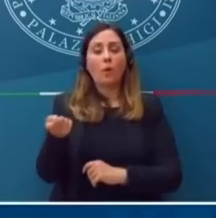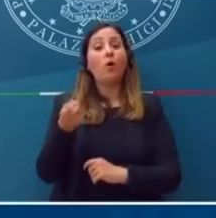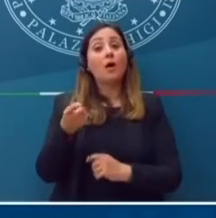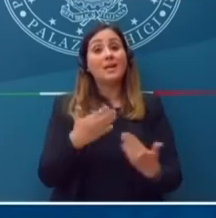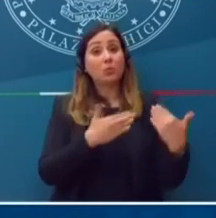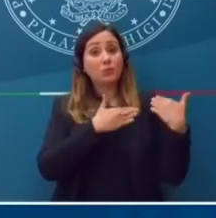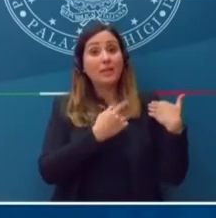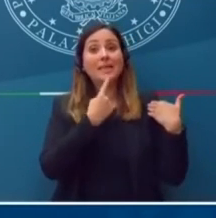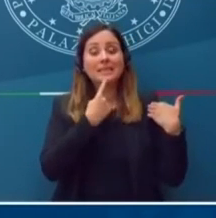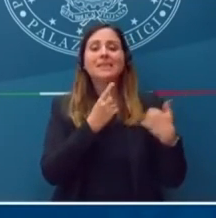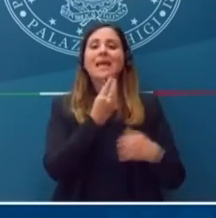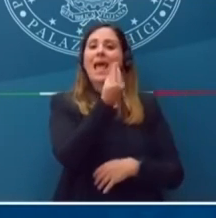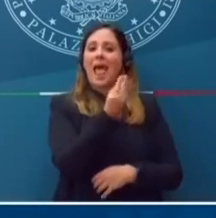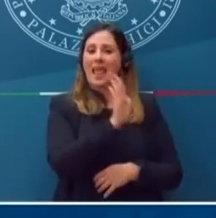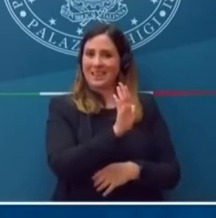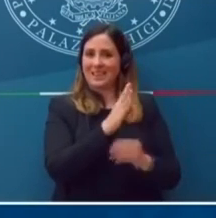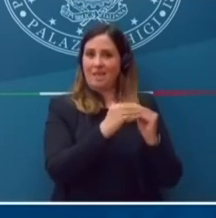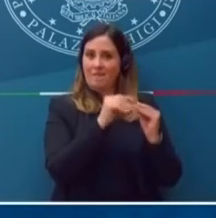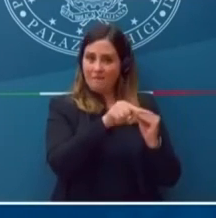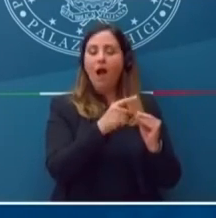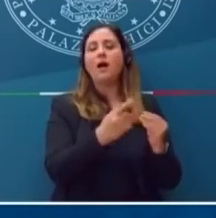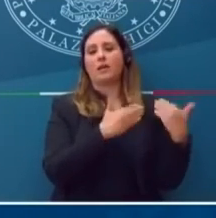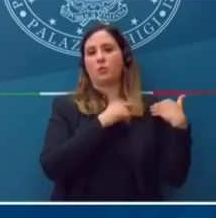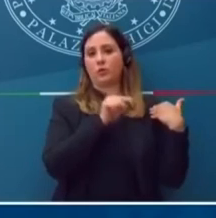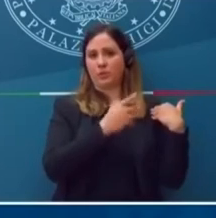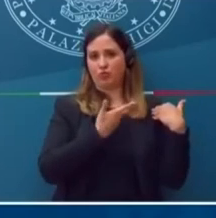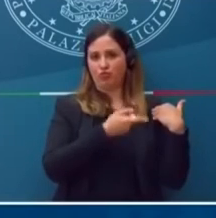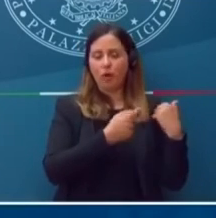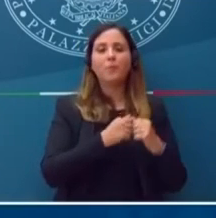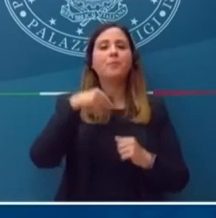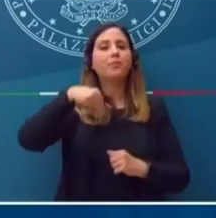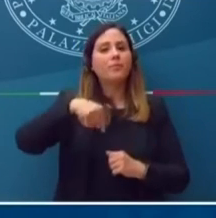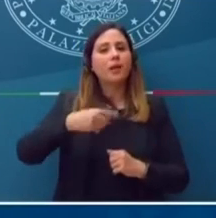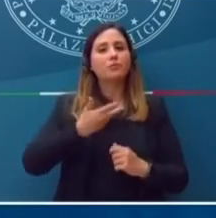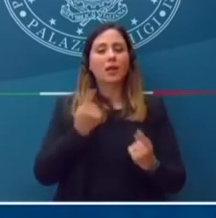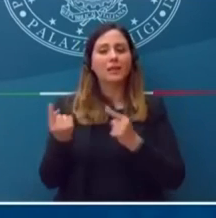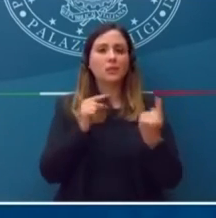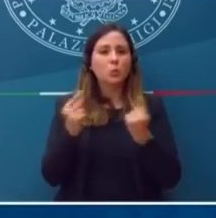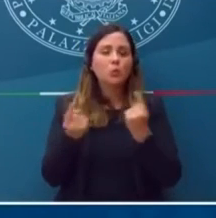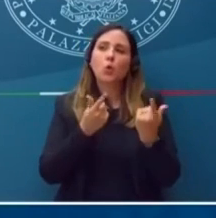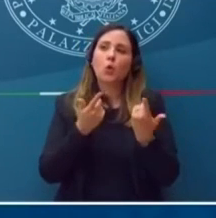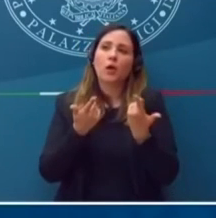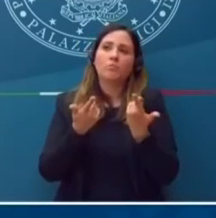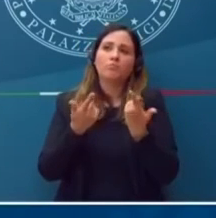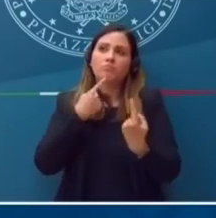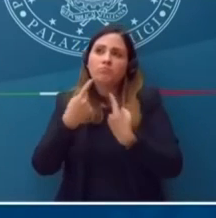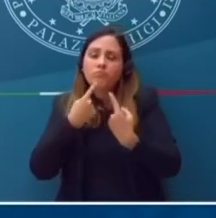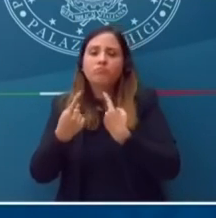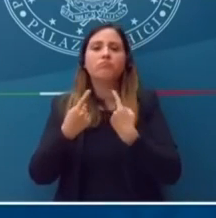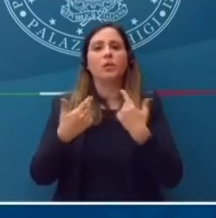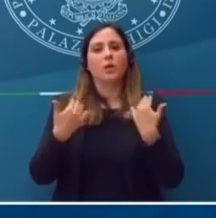dell'ente attuatore. Poi, quello che è venuto fuori oggi sono due cose, in questa discussione, in questa conversazione è stata molto